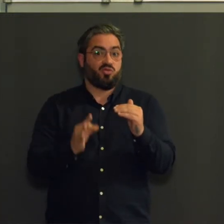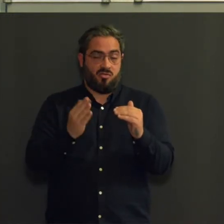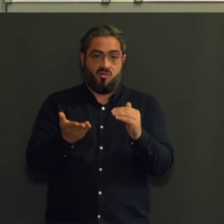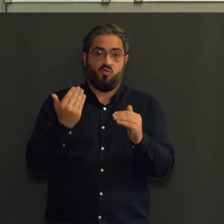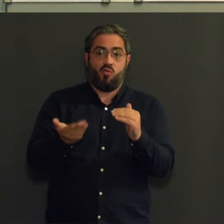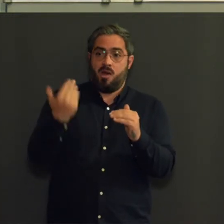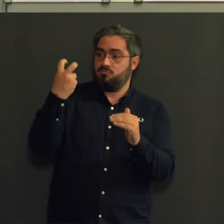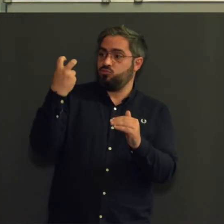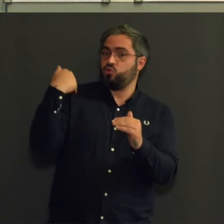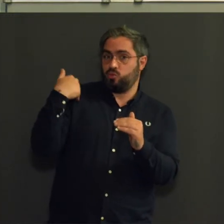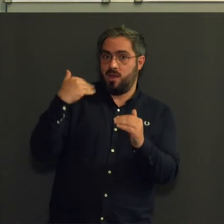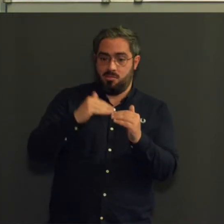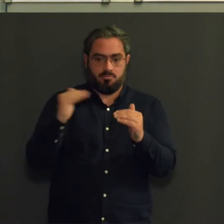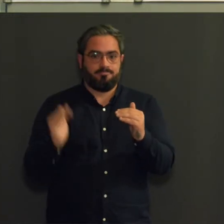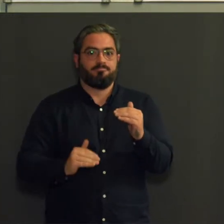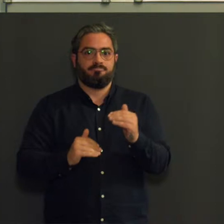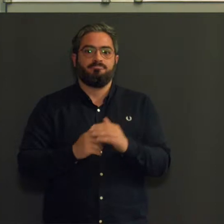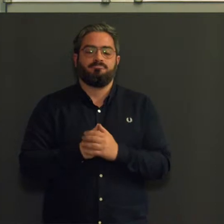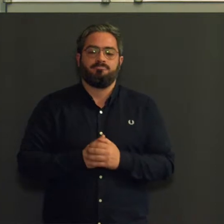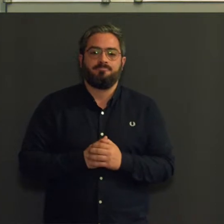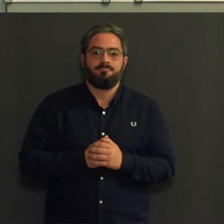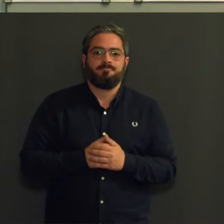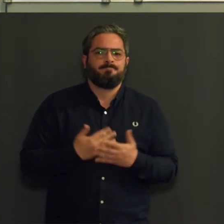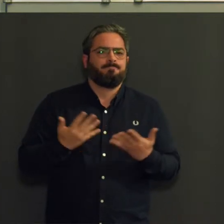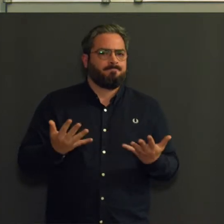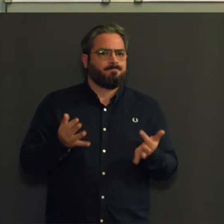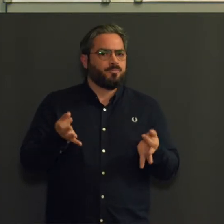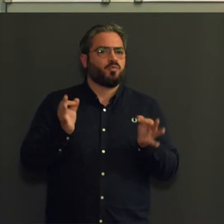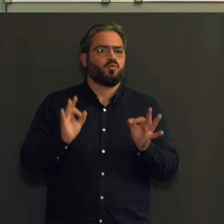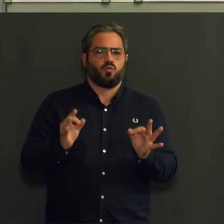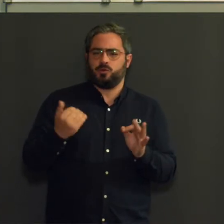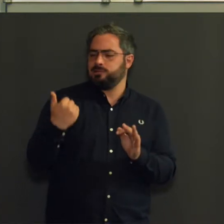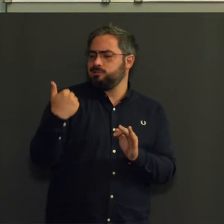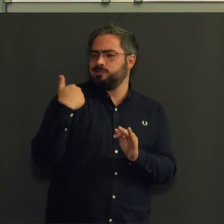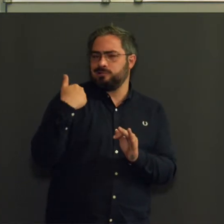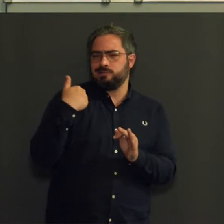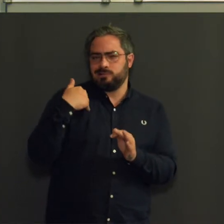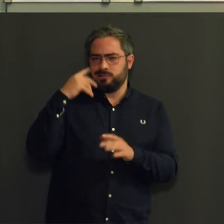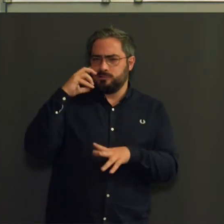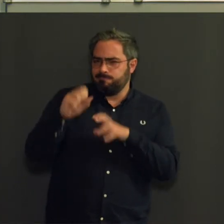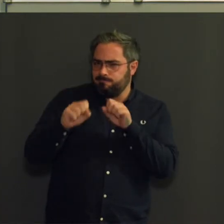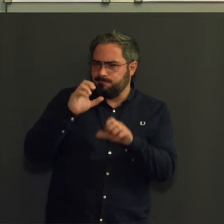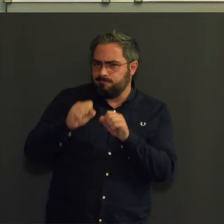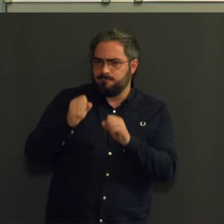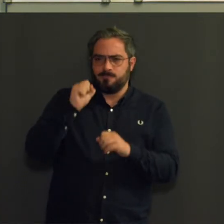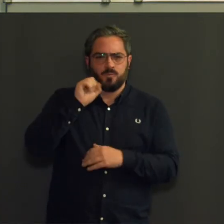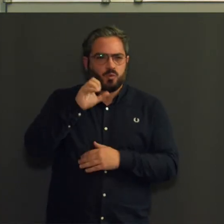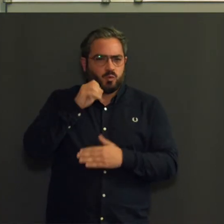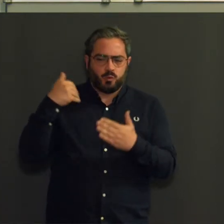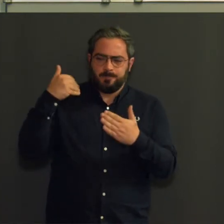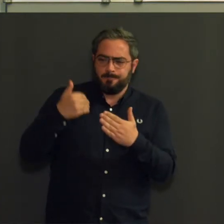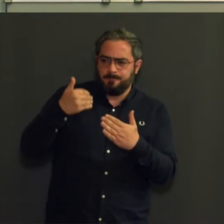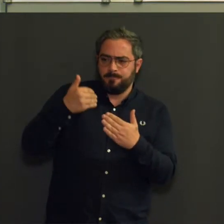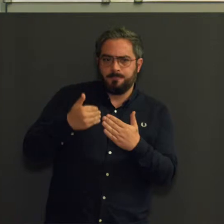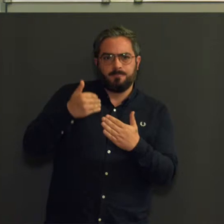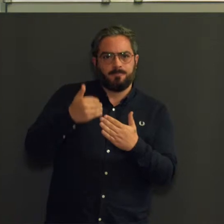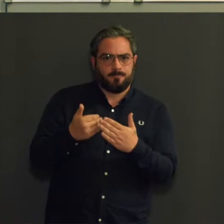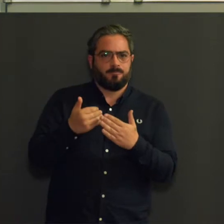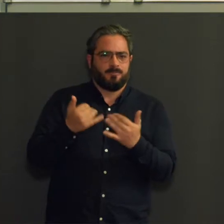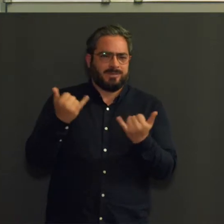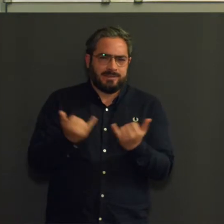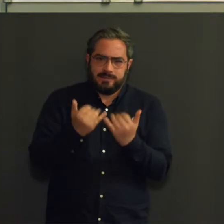base hebdomadaire. Il faut savoir que ces derniers jours, on constate au jour le jour un peu plus